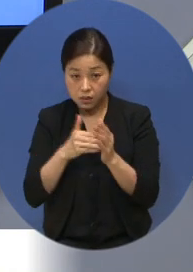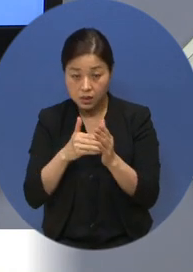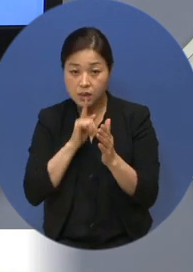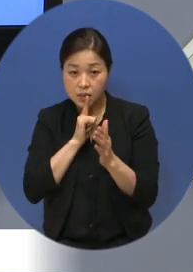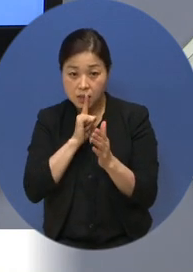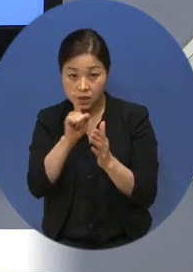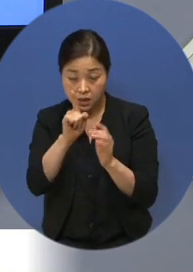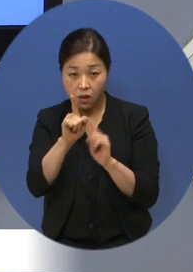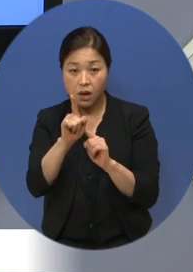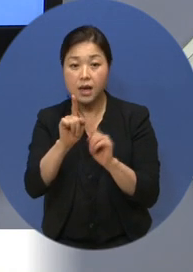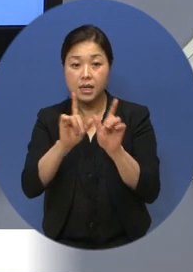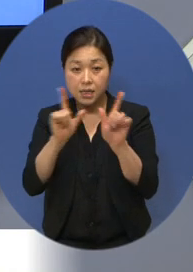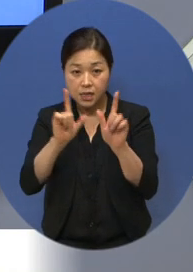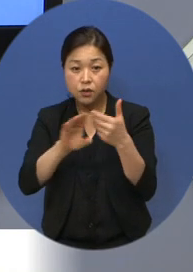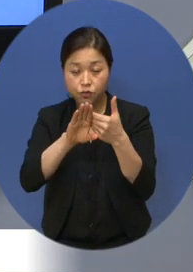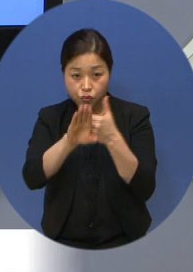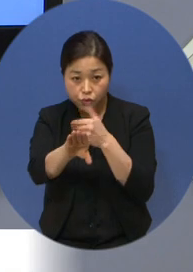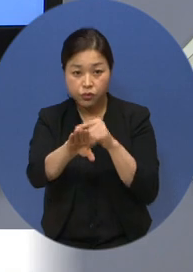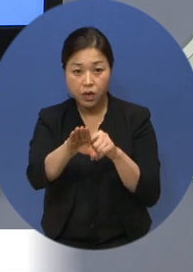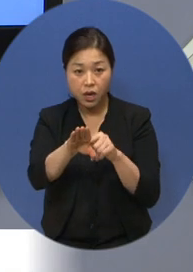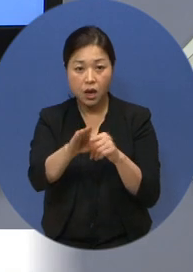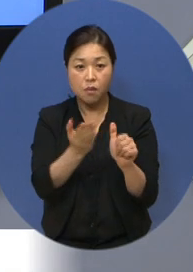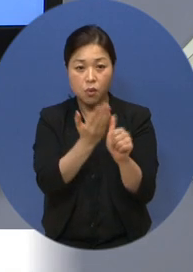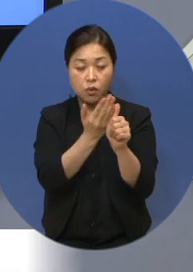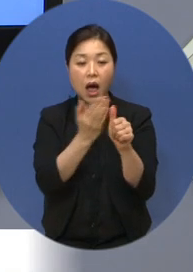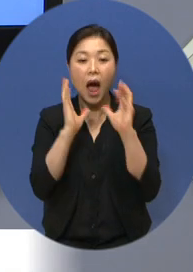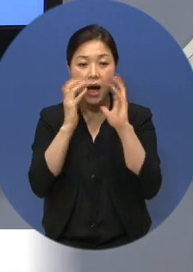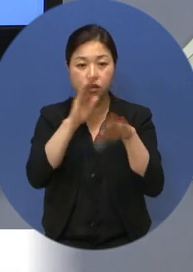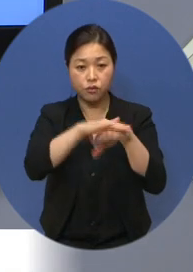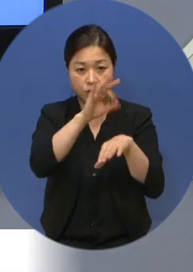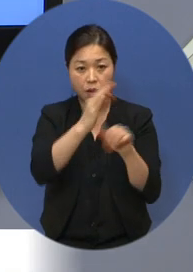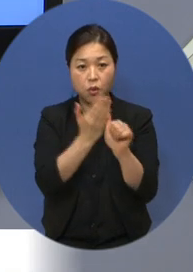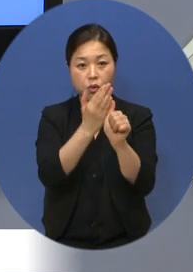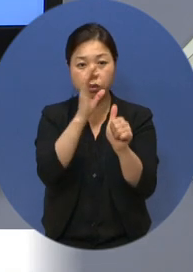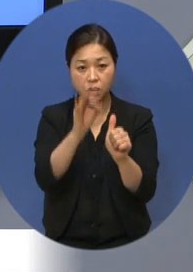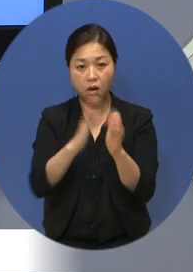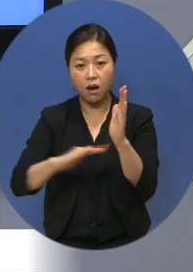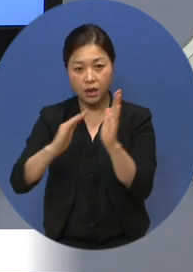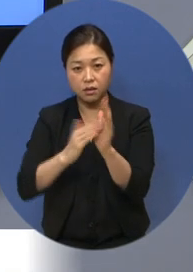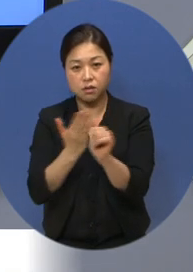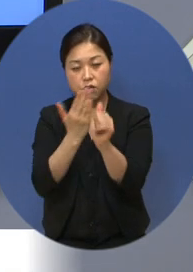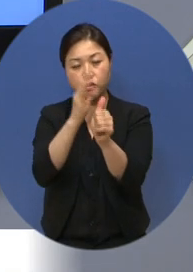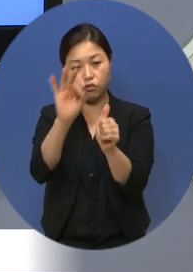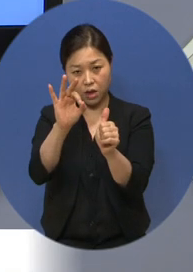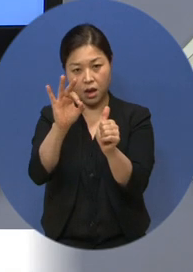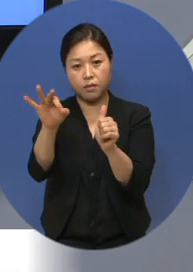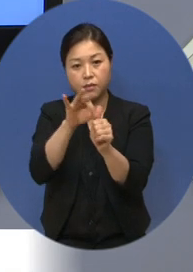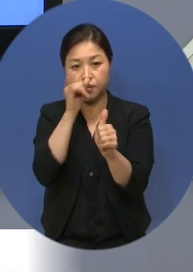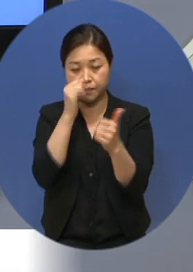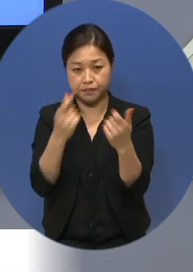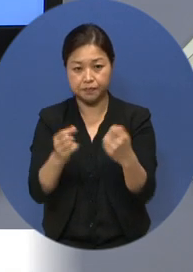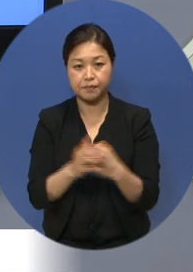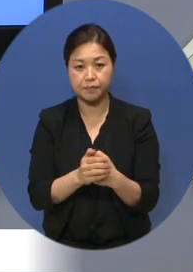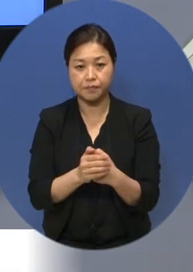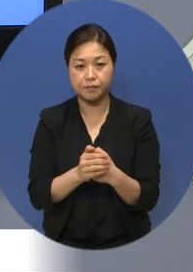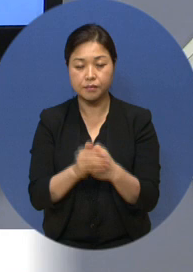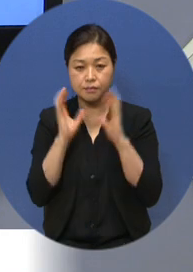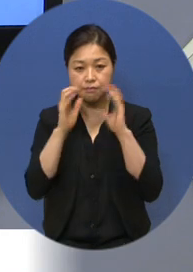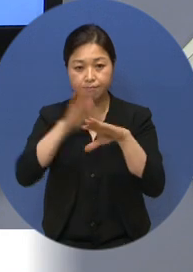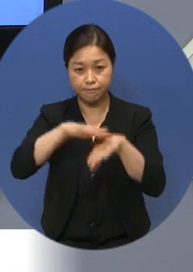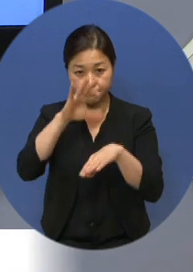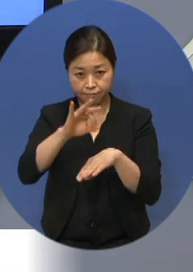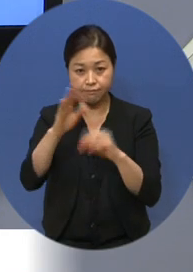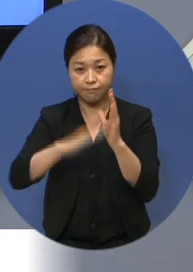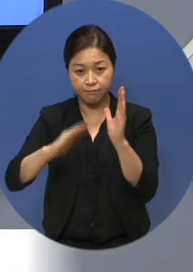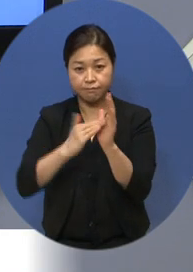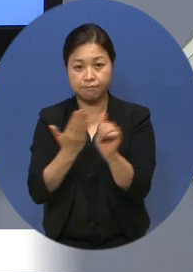아동수당 과 보육료 가정 양육수당 을 지급하게 됩니다 다 많아도 수단과 가정 양육수당